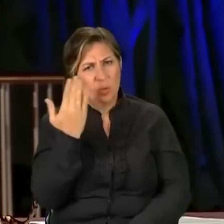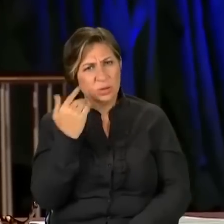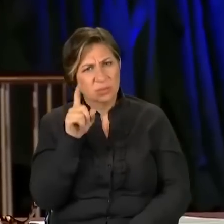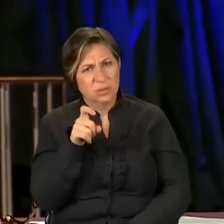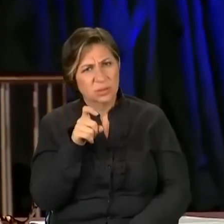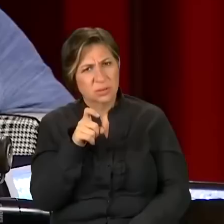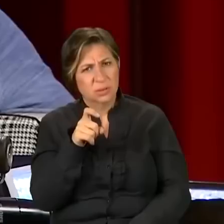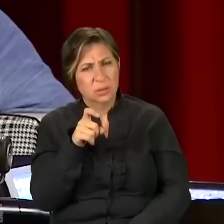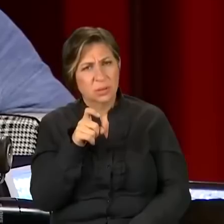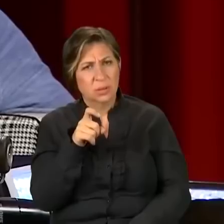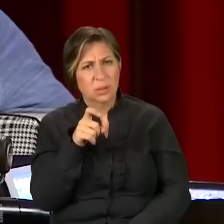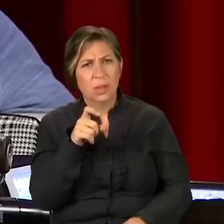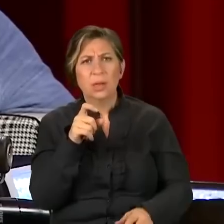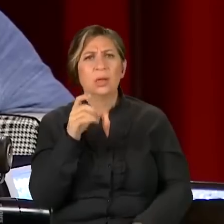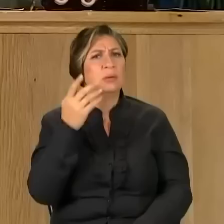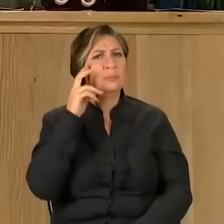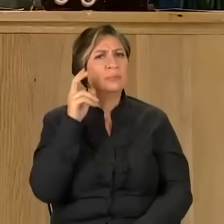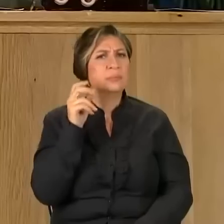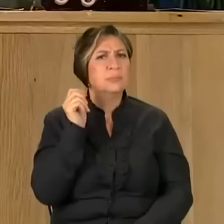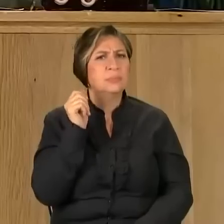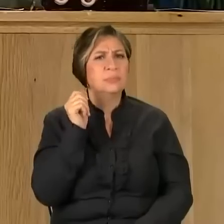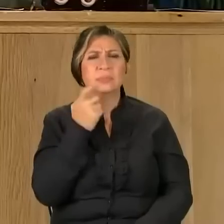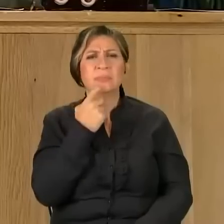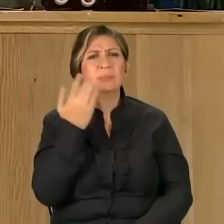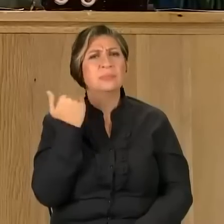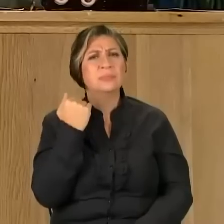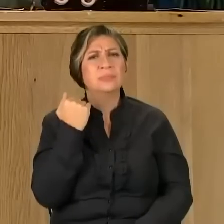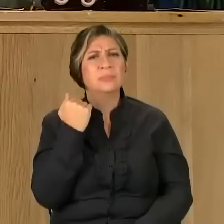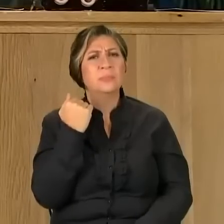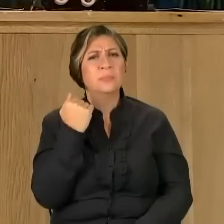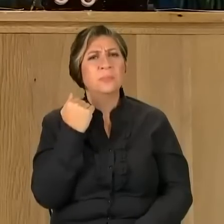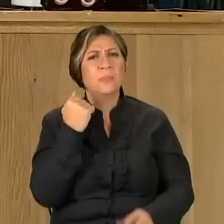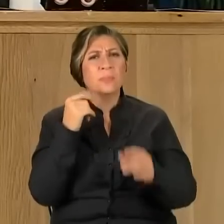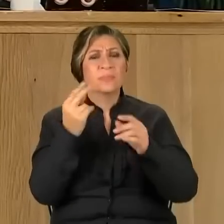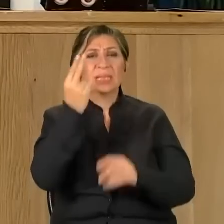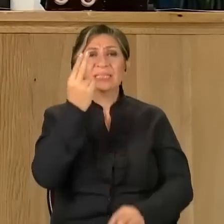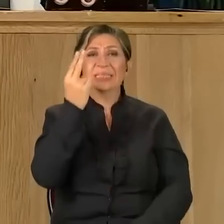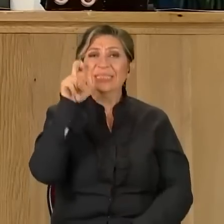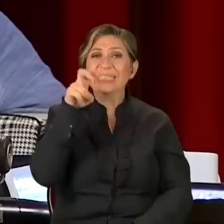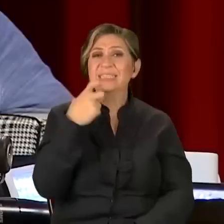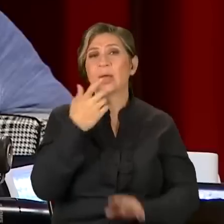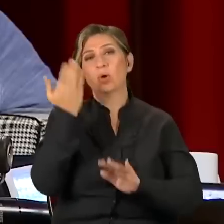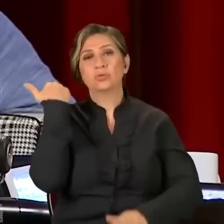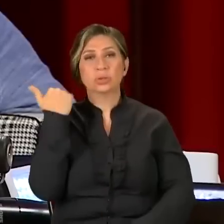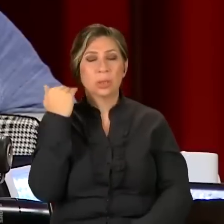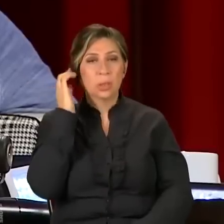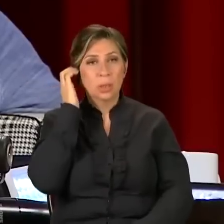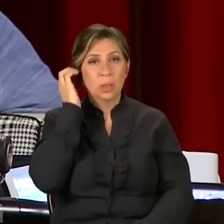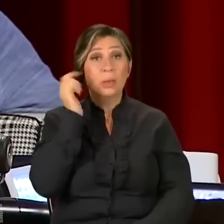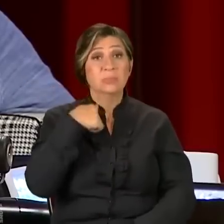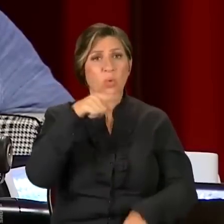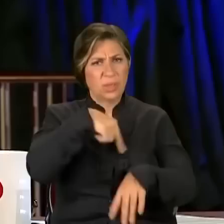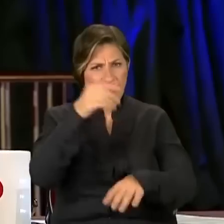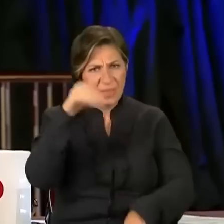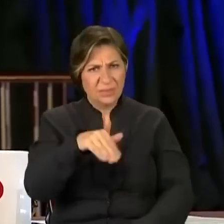bu işin? Bahadır kaç senedir ya? Kaç seneydi? Behzat öncesi 7-8 sene. Bize de İnna o